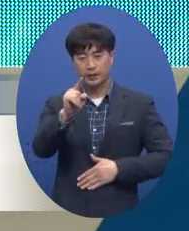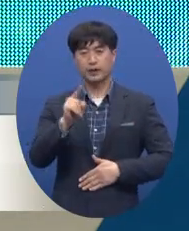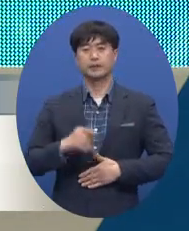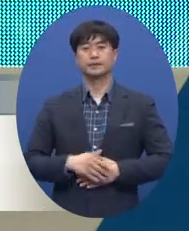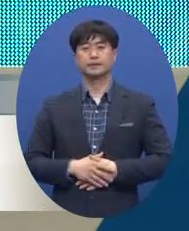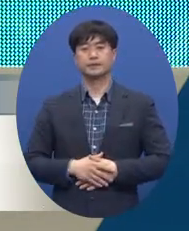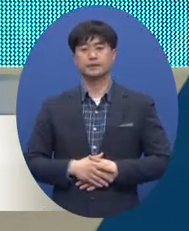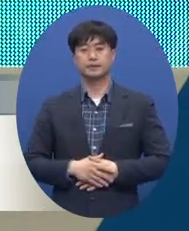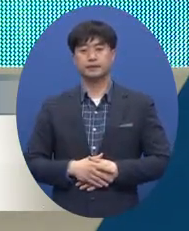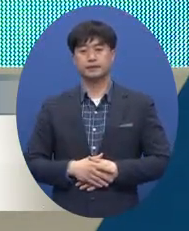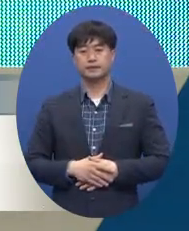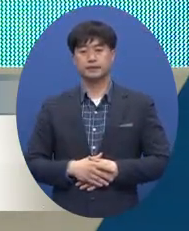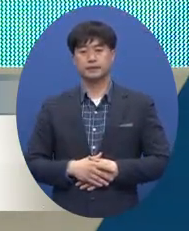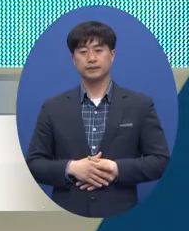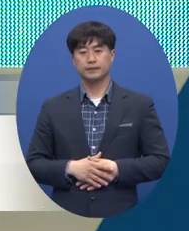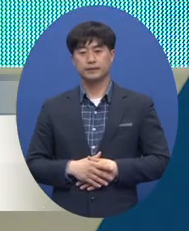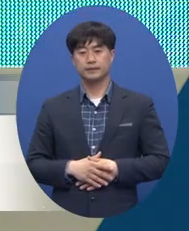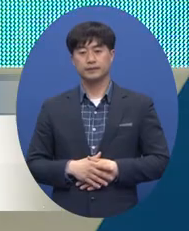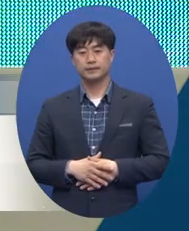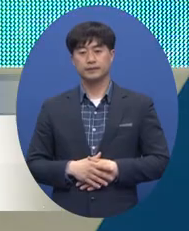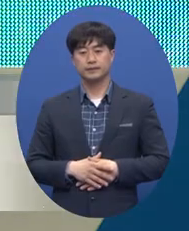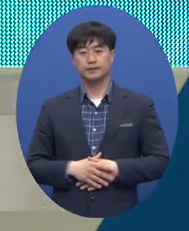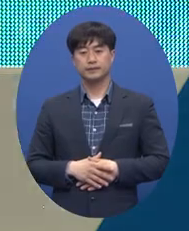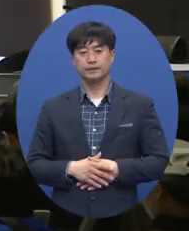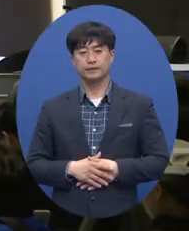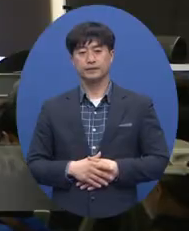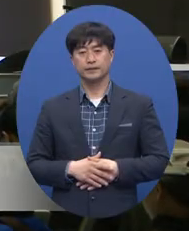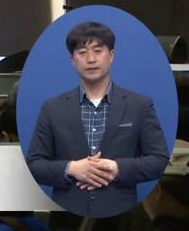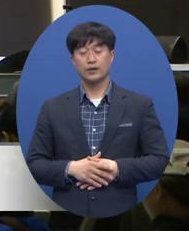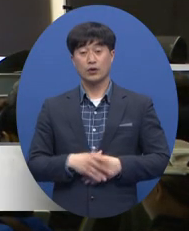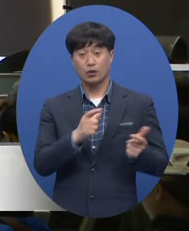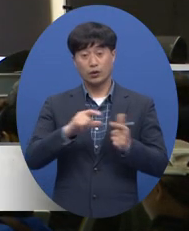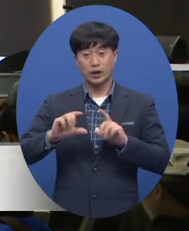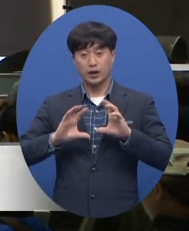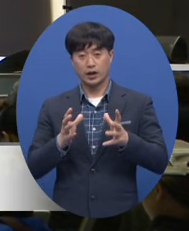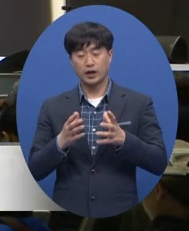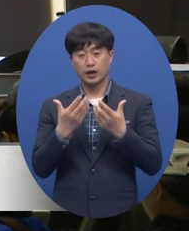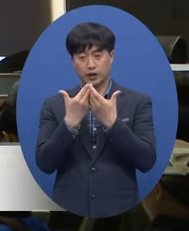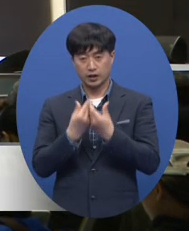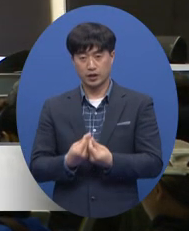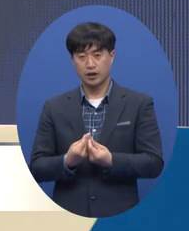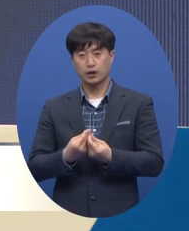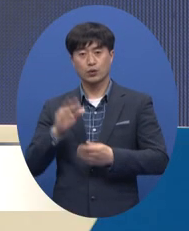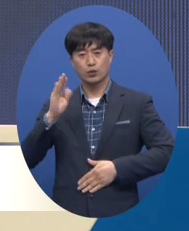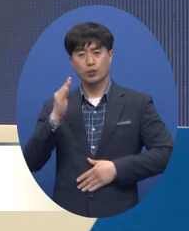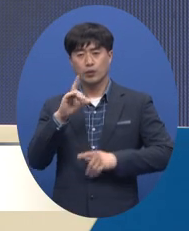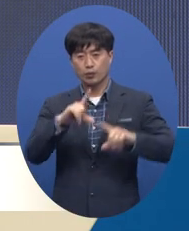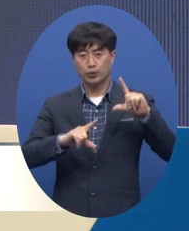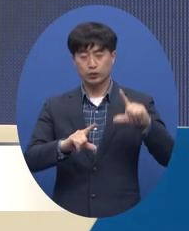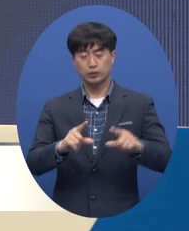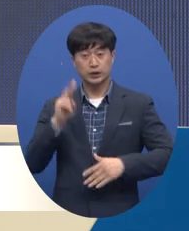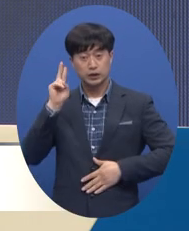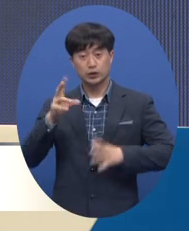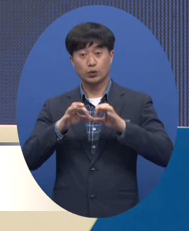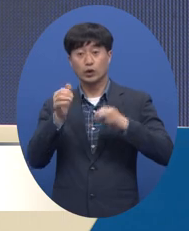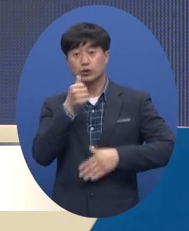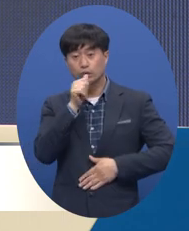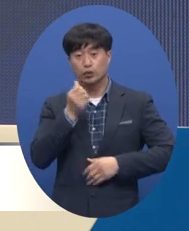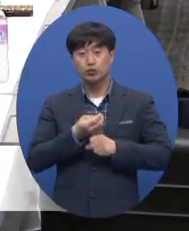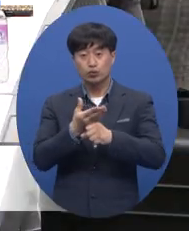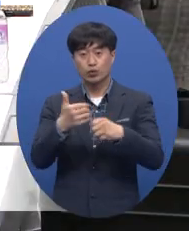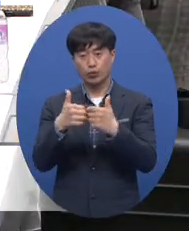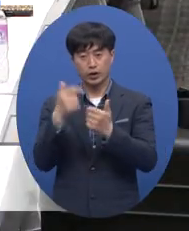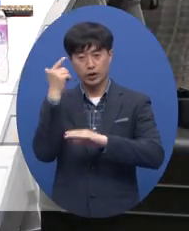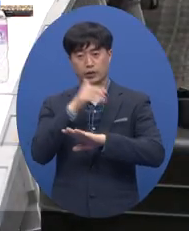슌 모양 옷에 뉴스 보도의 후 홈은 각 국의 실험 사례 최근 흐름 등을 이틀에 거쳐 소개하고